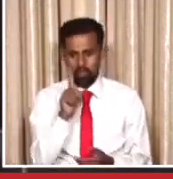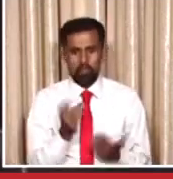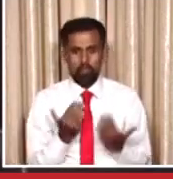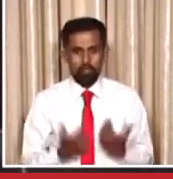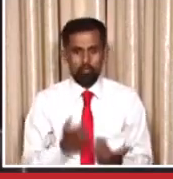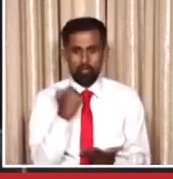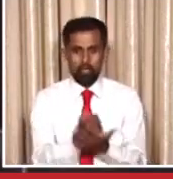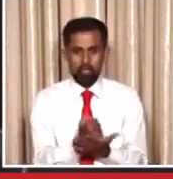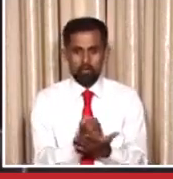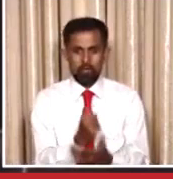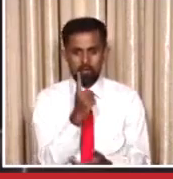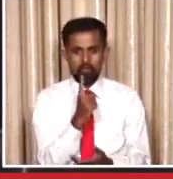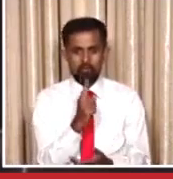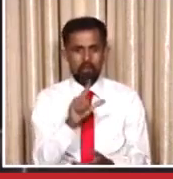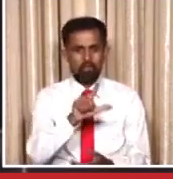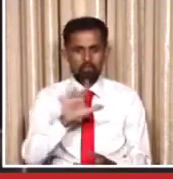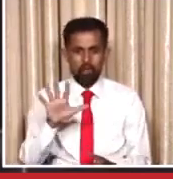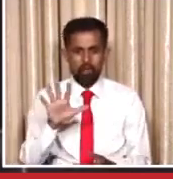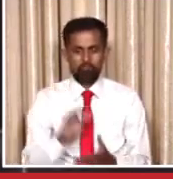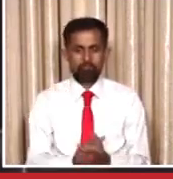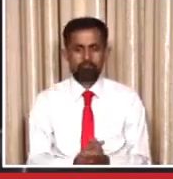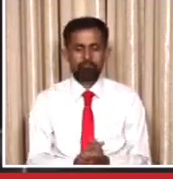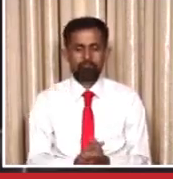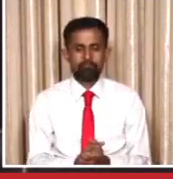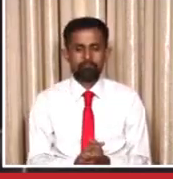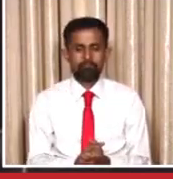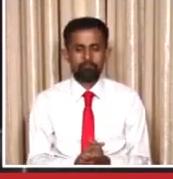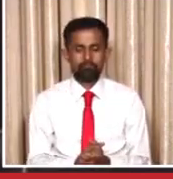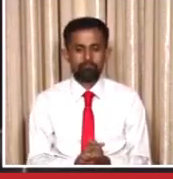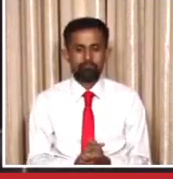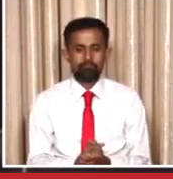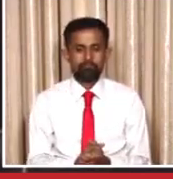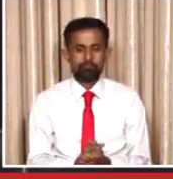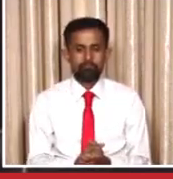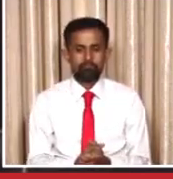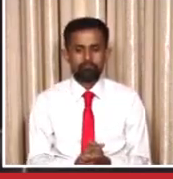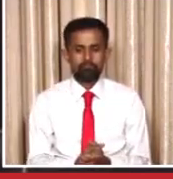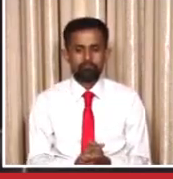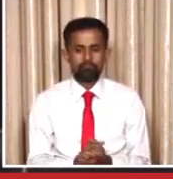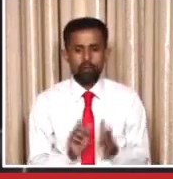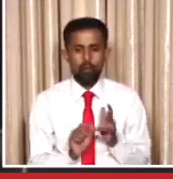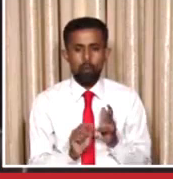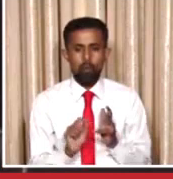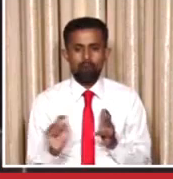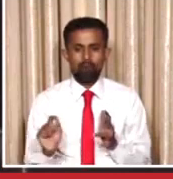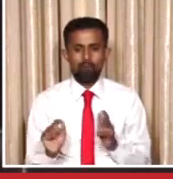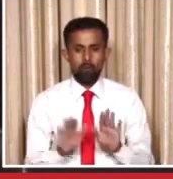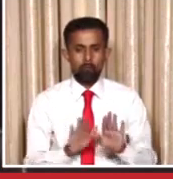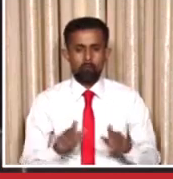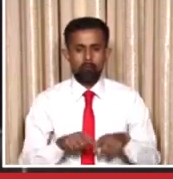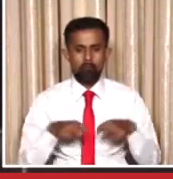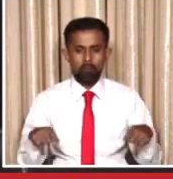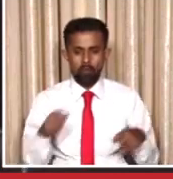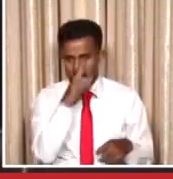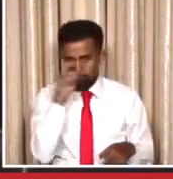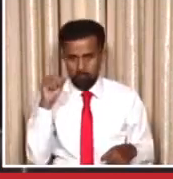75 ரூபாய் வழங்குகிறார்கள். அதே போல் ஆஃபீஸ் மெயின்டெனன்ஸ் மாதத்துக்கு 1000 ரூபாயும் அது